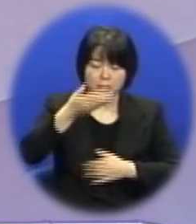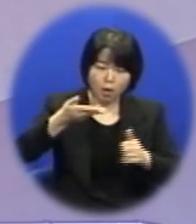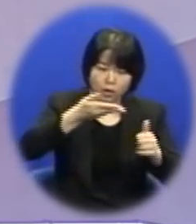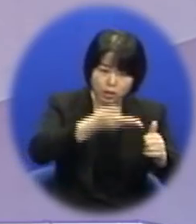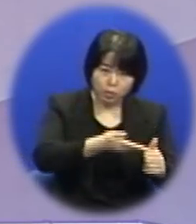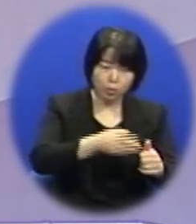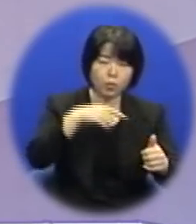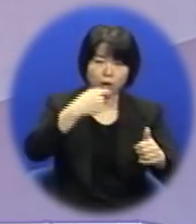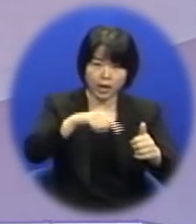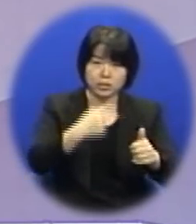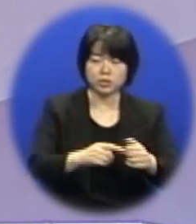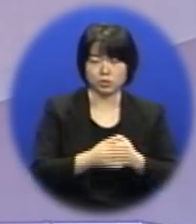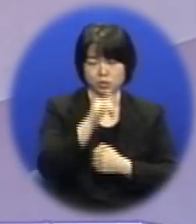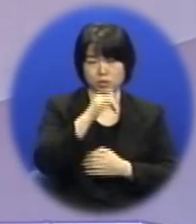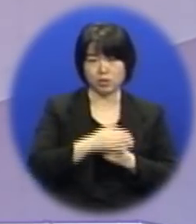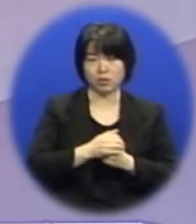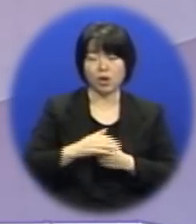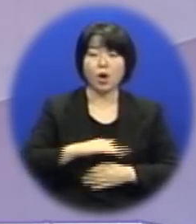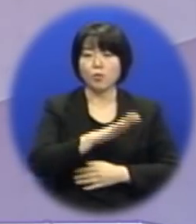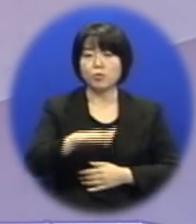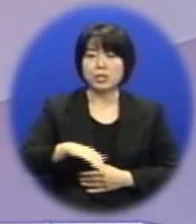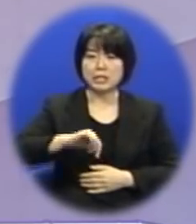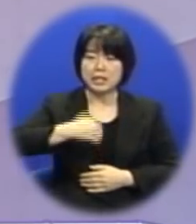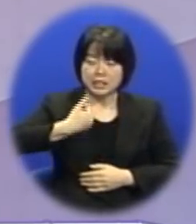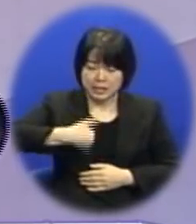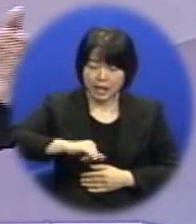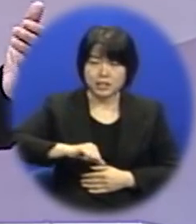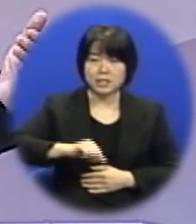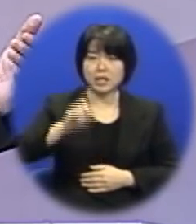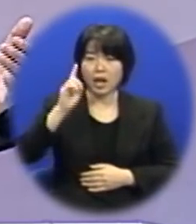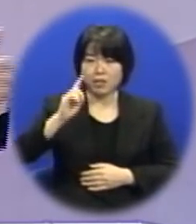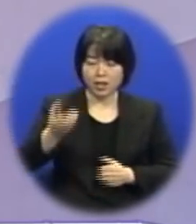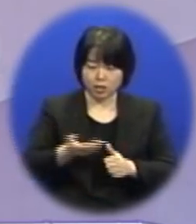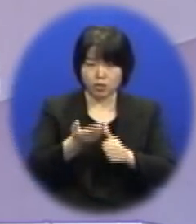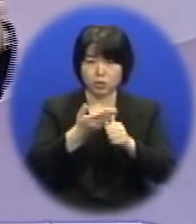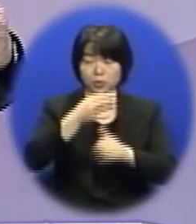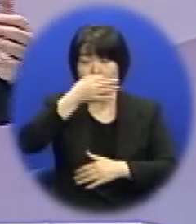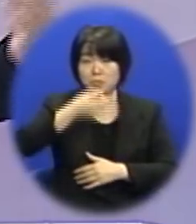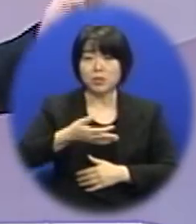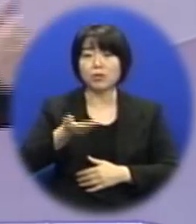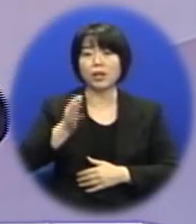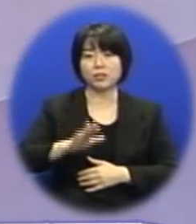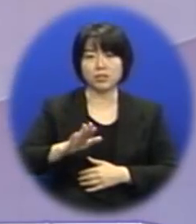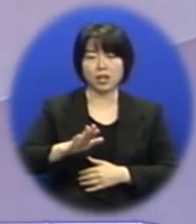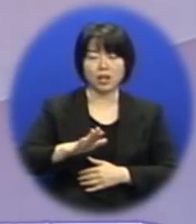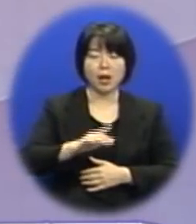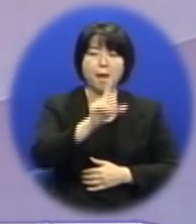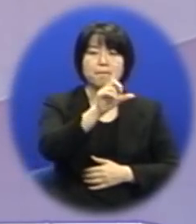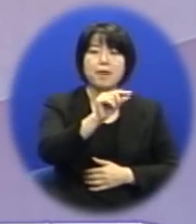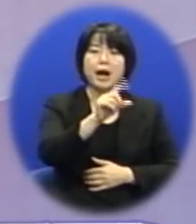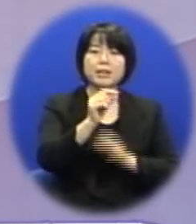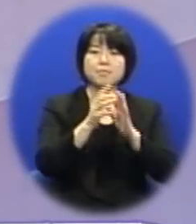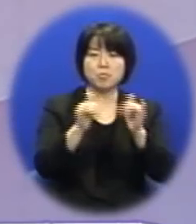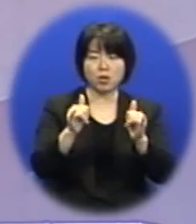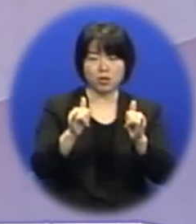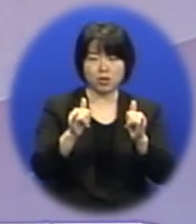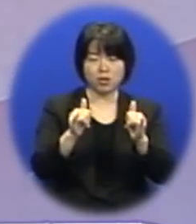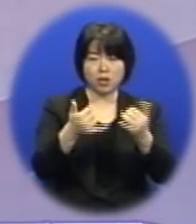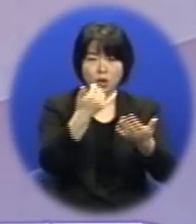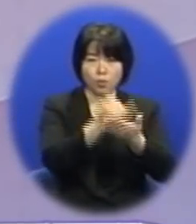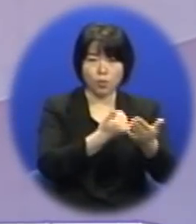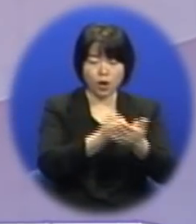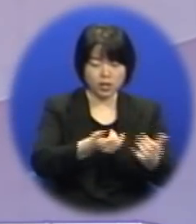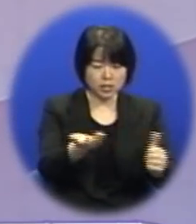명, 한두 명 기르는 것도 이렇게 힘든데 만 명을 먹이고 입히고 가르쳤다. 이게 여러분